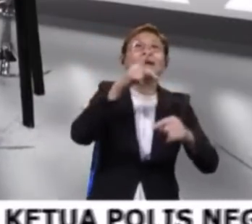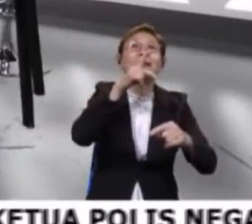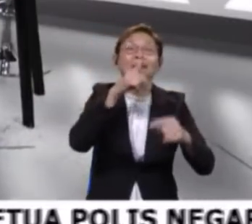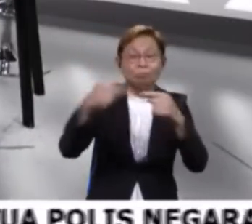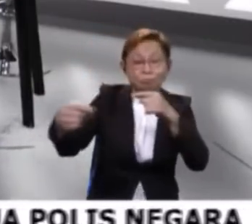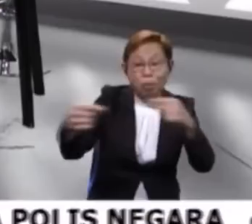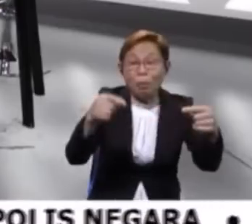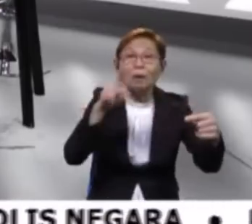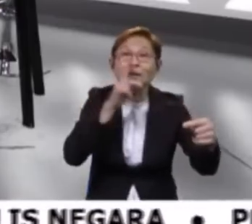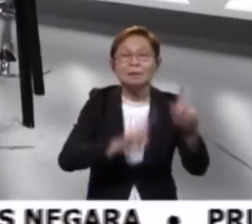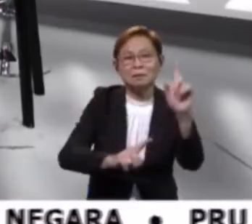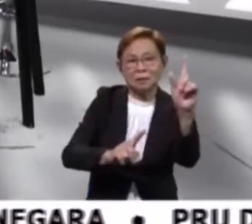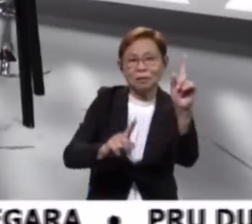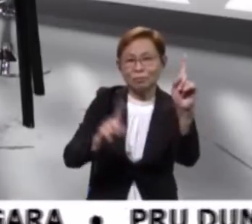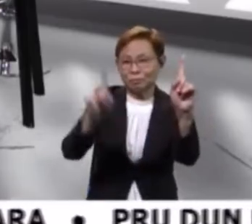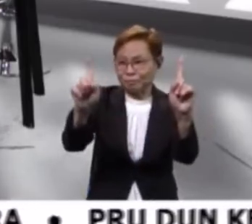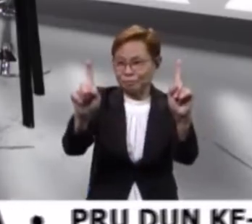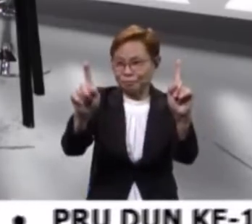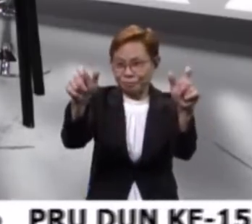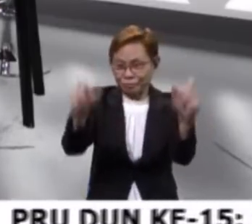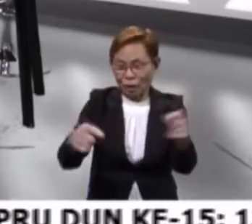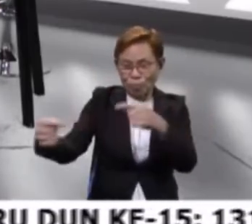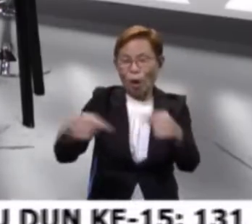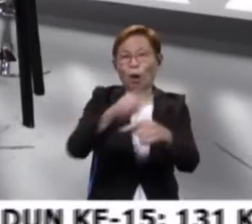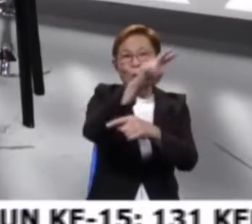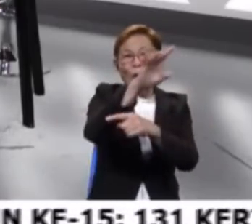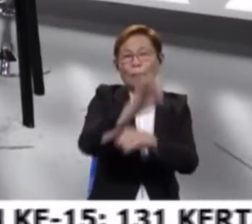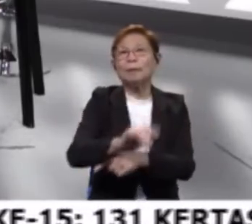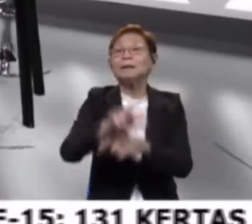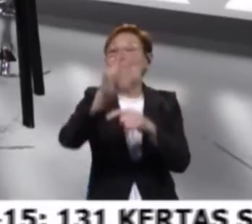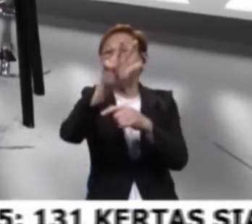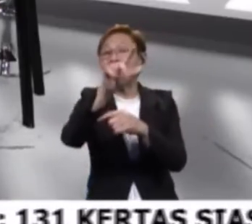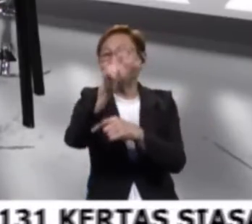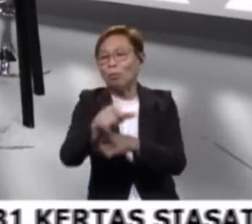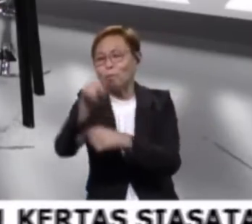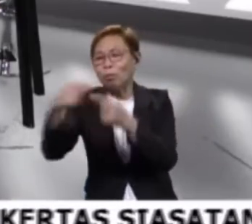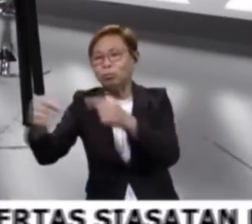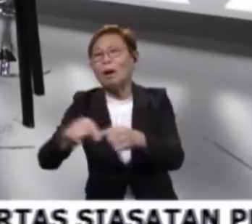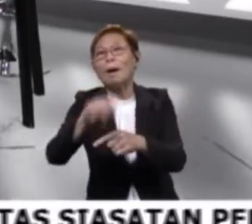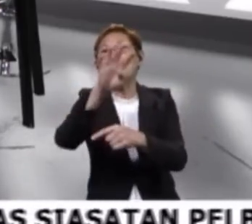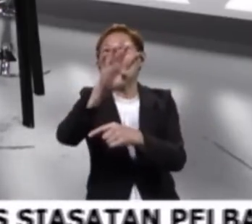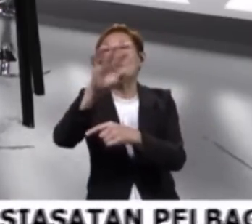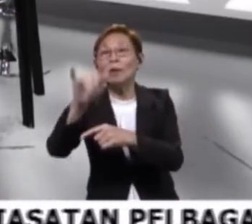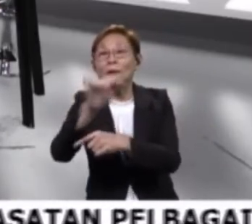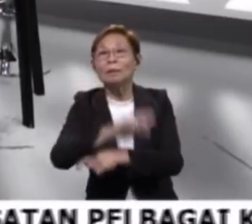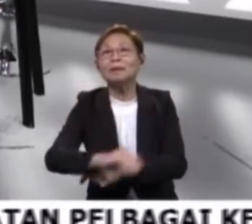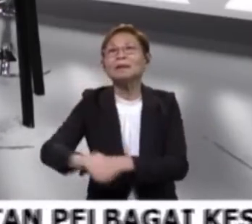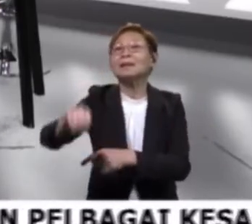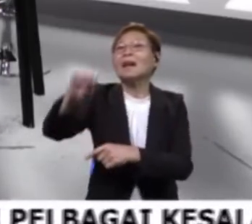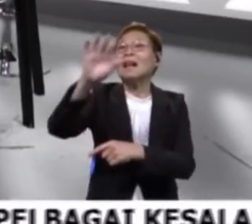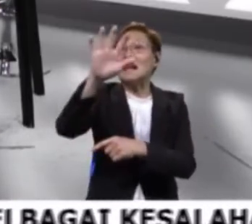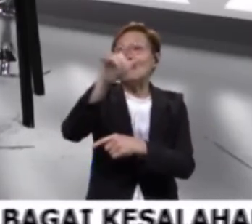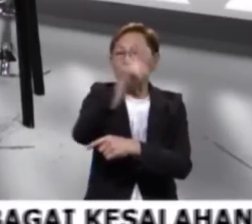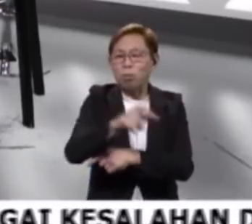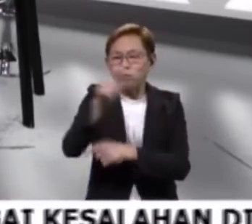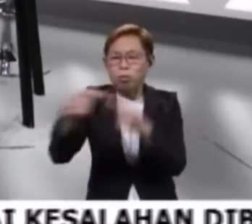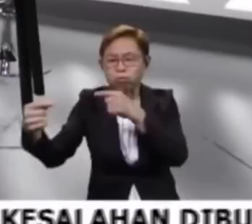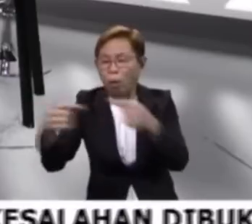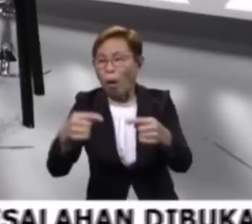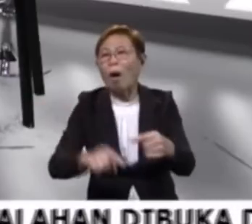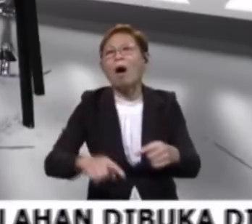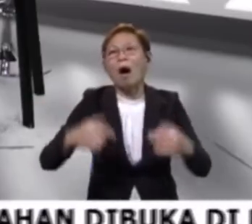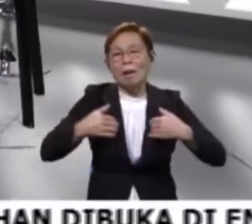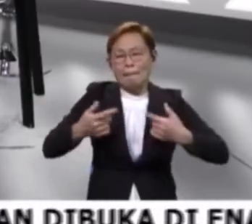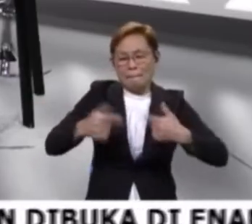Kedah bule satu lawan satu ada 28 down 3 penjuru ada 6 Don 4 penjuru 1 dan juga 5 penjuru juga